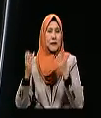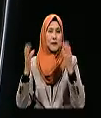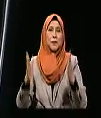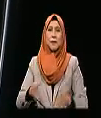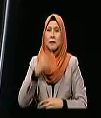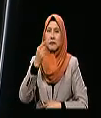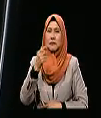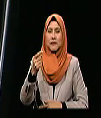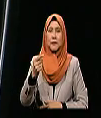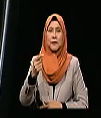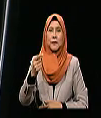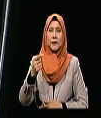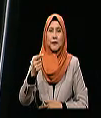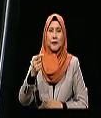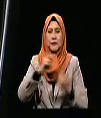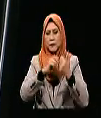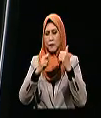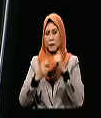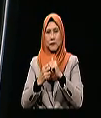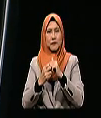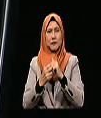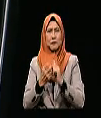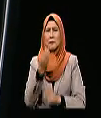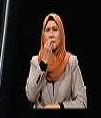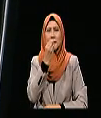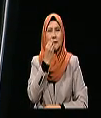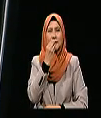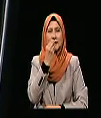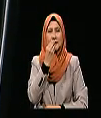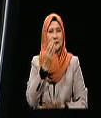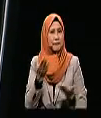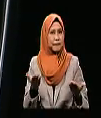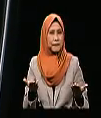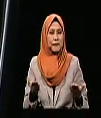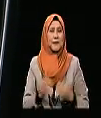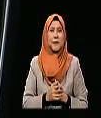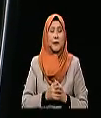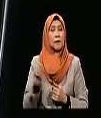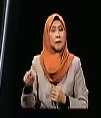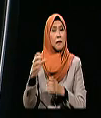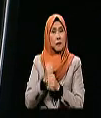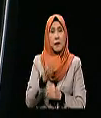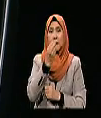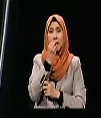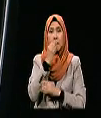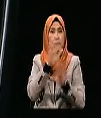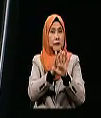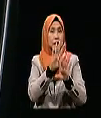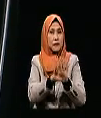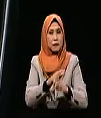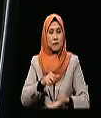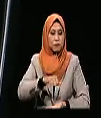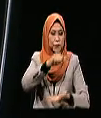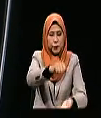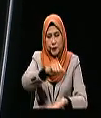bahawa mereka ini masalah makanan. Masalah makanan ini saya ingat mereka dapat makanan cukup banyak sekarang. Dan saya